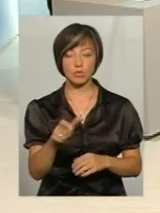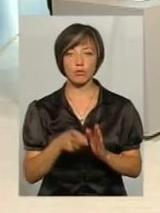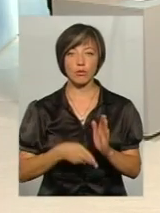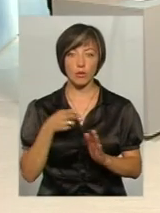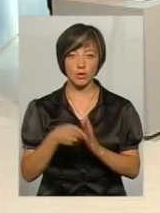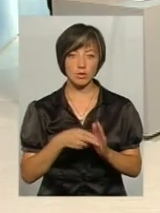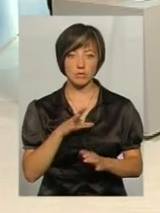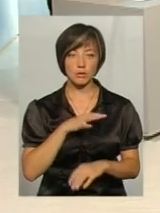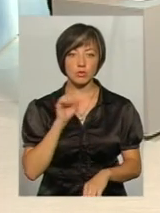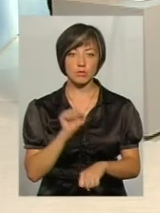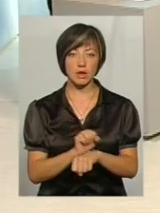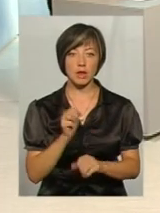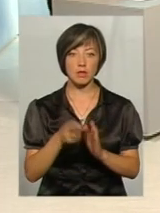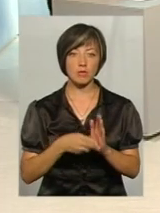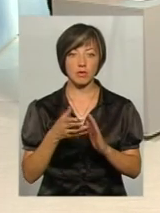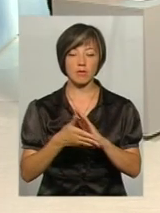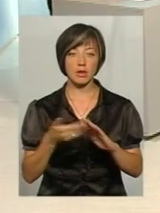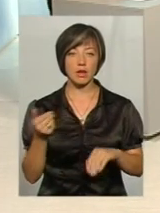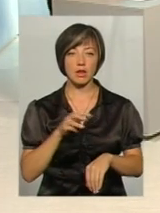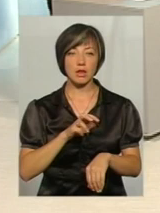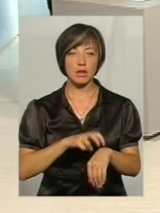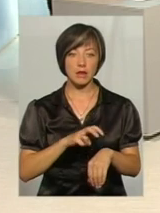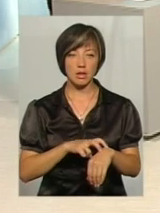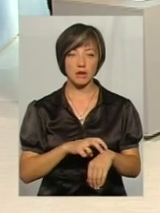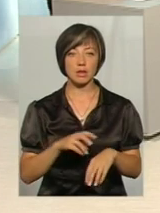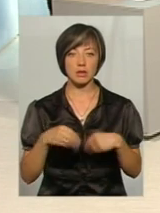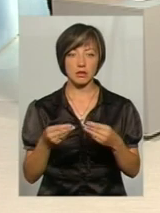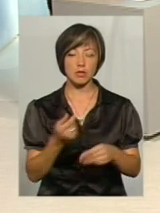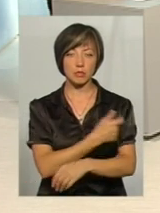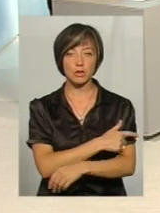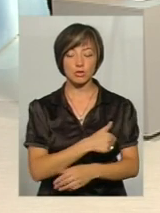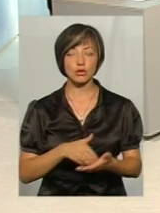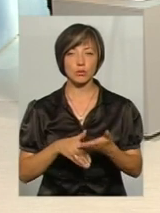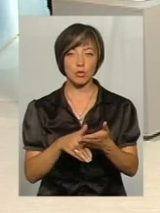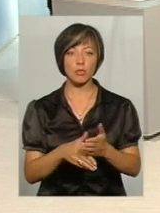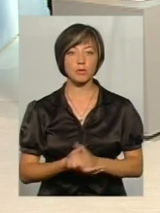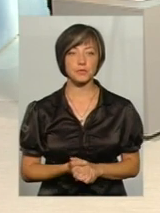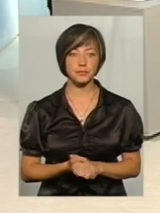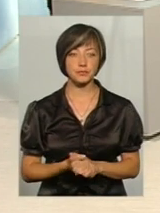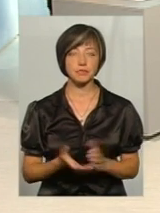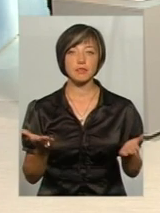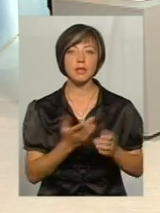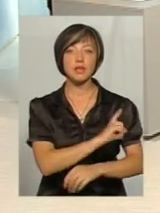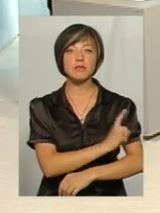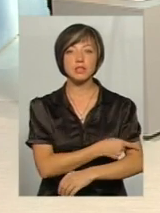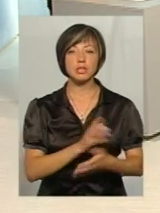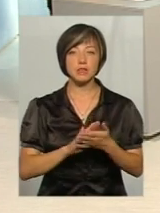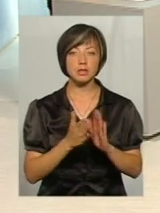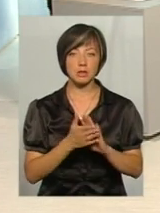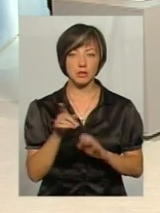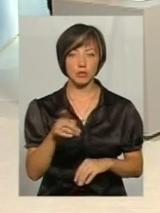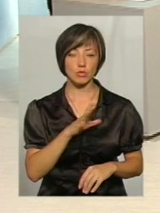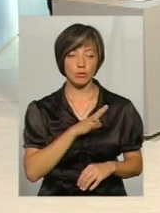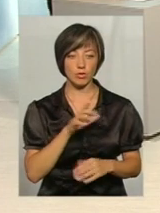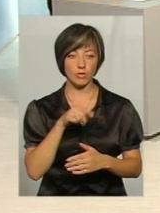потязі. Зупиняли потяг, викликали лікаря, туди надавали їй медичну допомогу. Фізичний стан був пані Олени на той час, коли ви